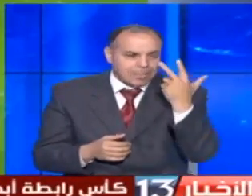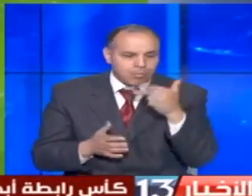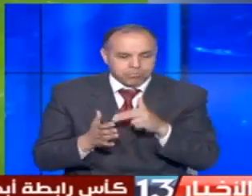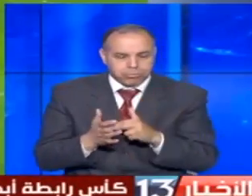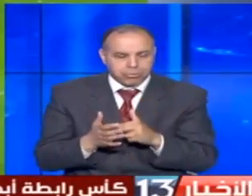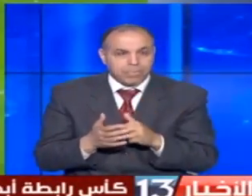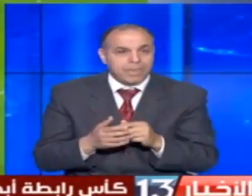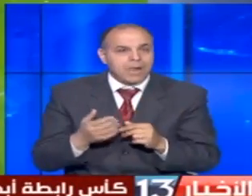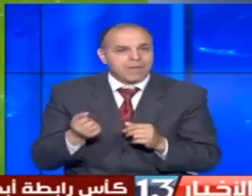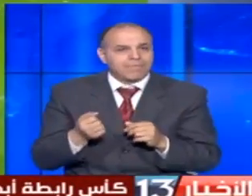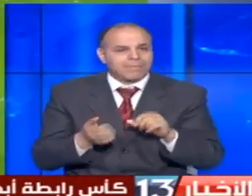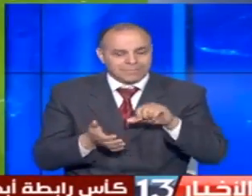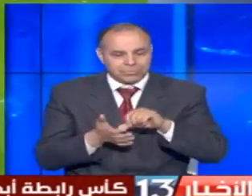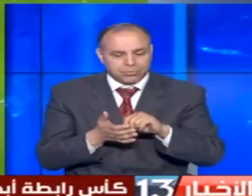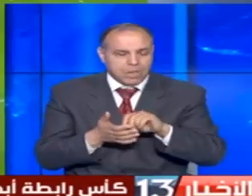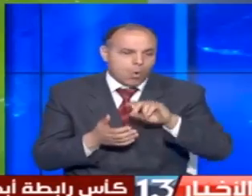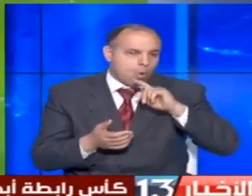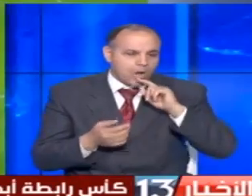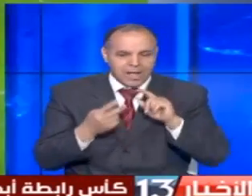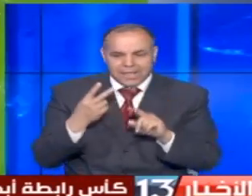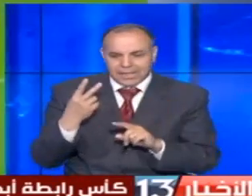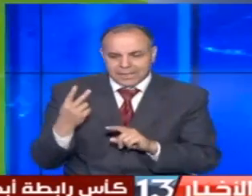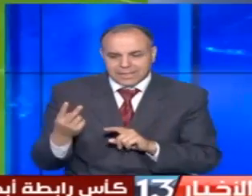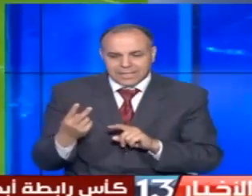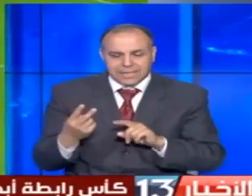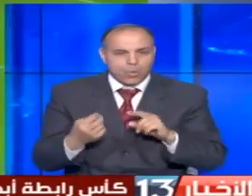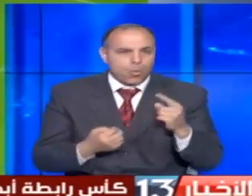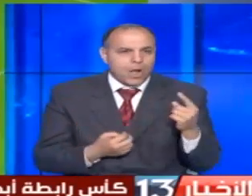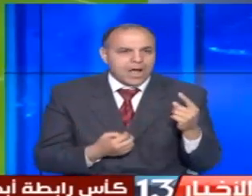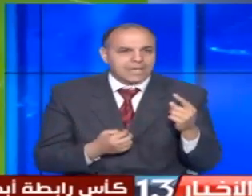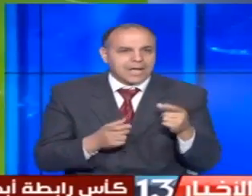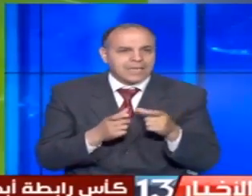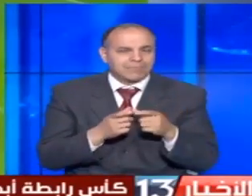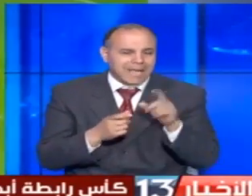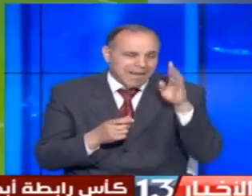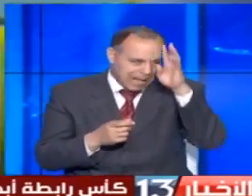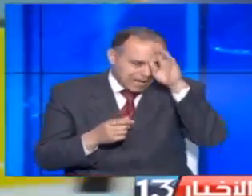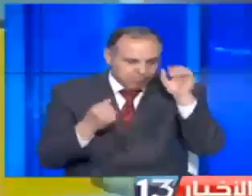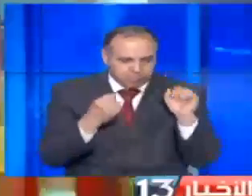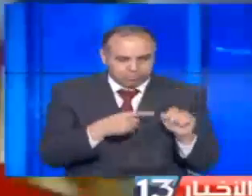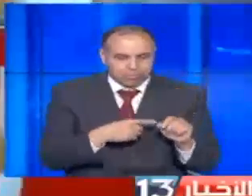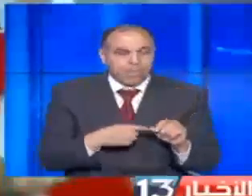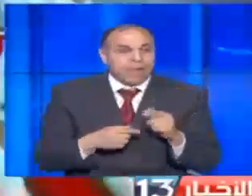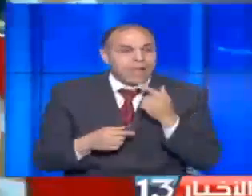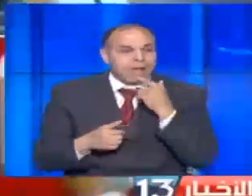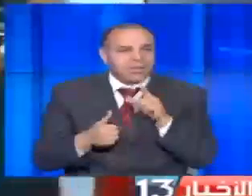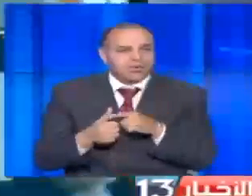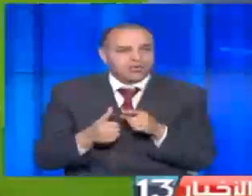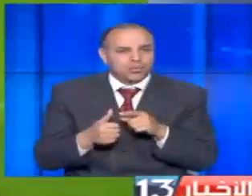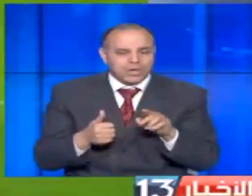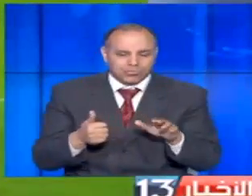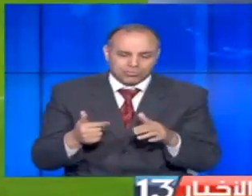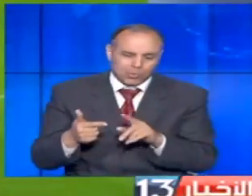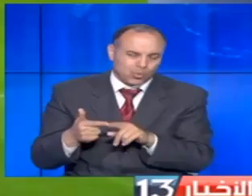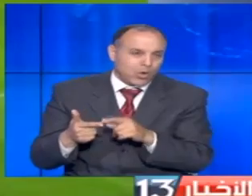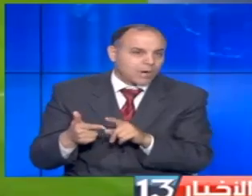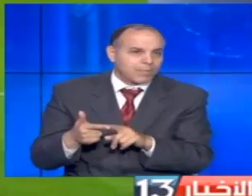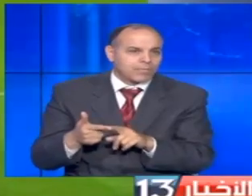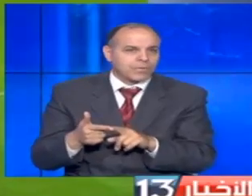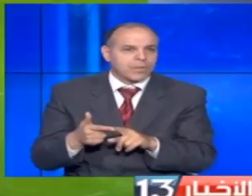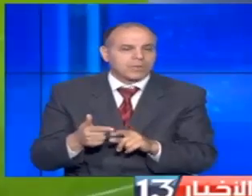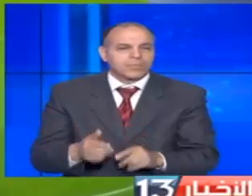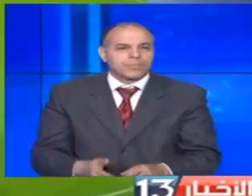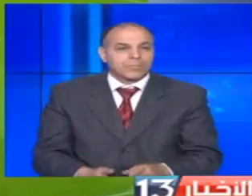ملعب كربلاء بعد تغلبه بثنائيه مقابل هدف على الزوراء العراقيه حمل توقيع كل من يحيى الشهري ونواف